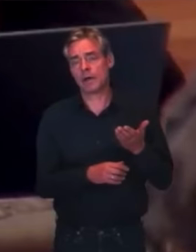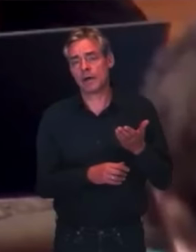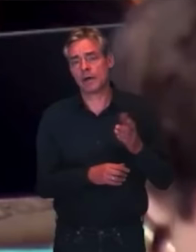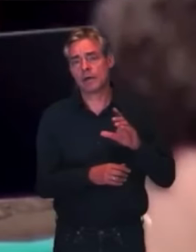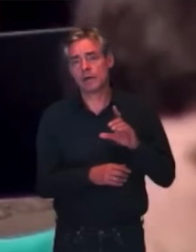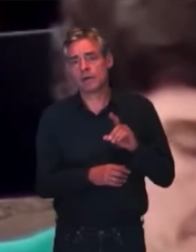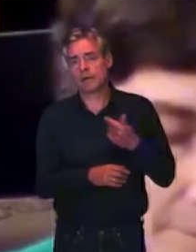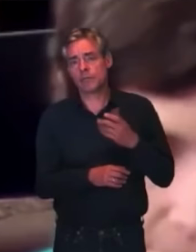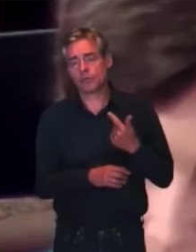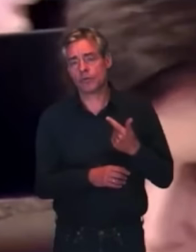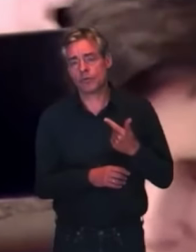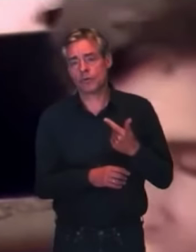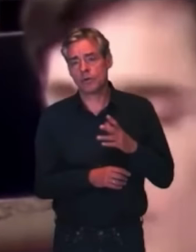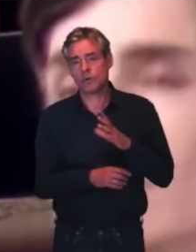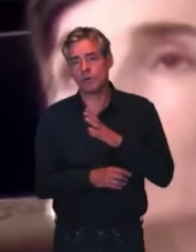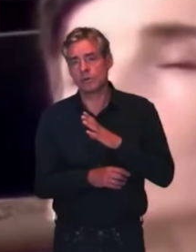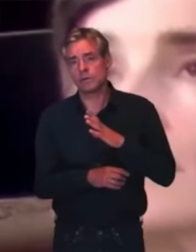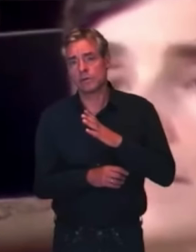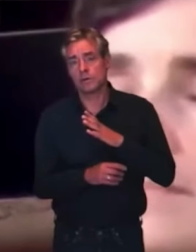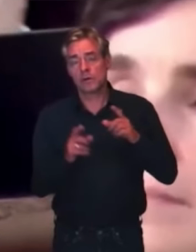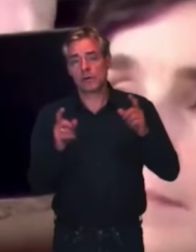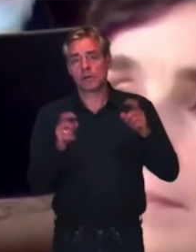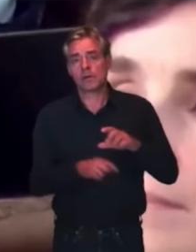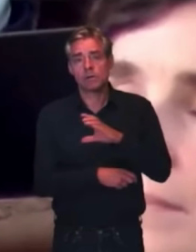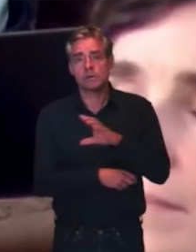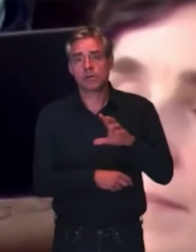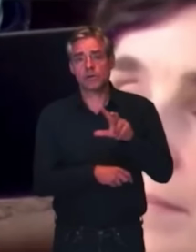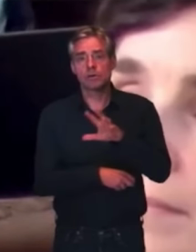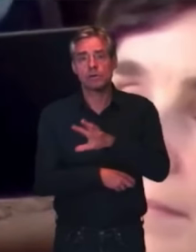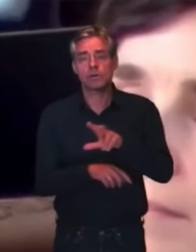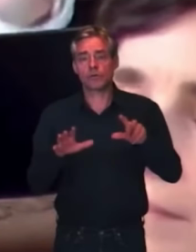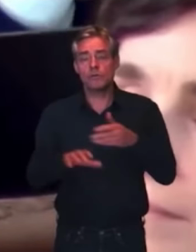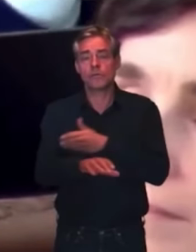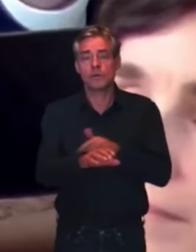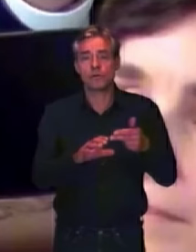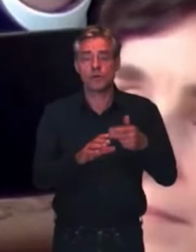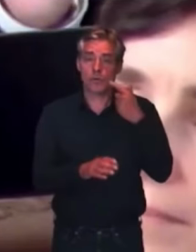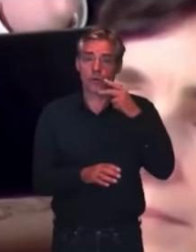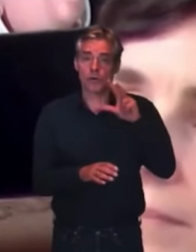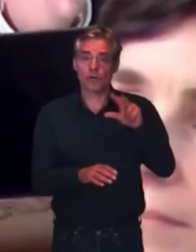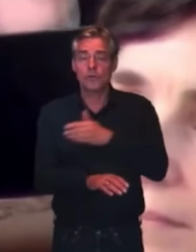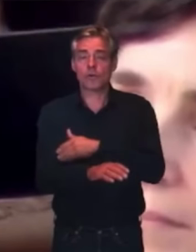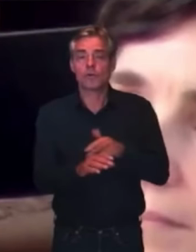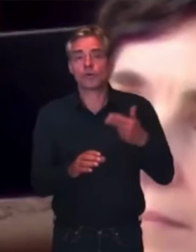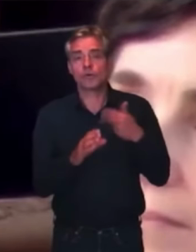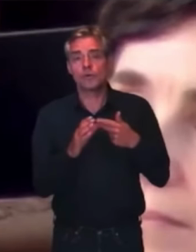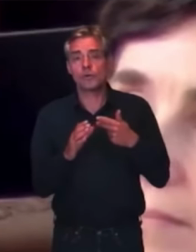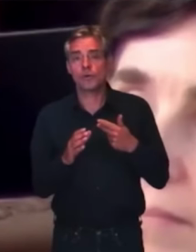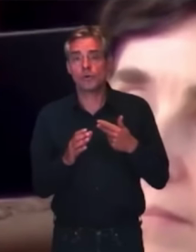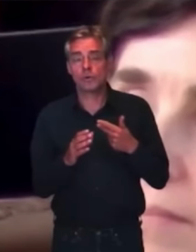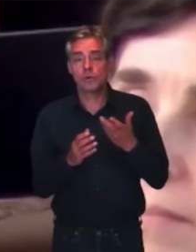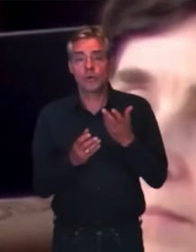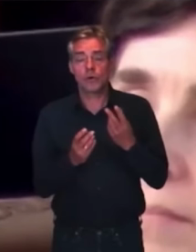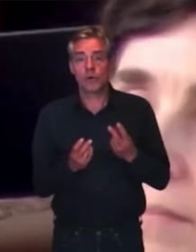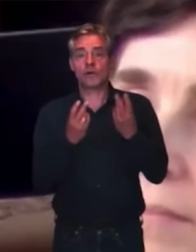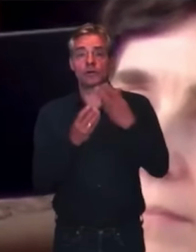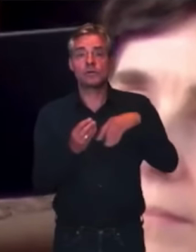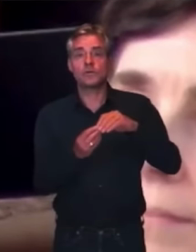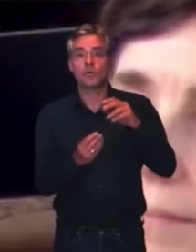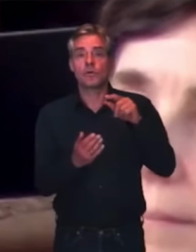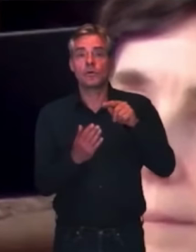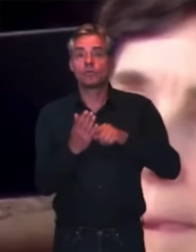l'ADM2, oui, on tombe à 158 millions d'euros. Parce qu'il y avait 3 millions d'euros, un peu plus de 3 millions d'euros de revalorisation du point